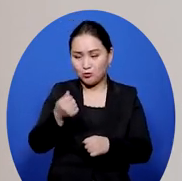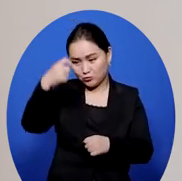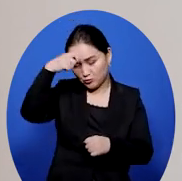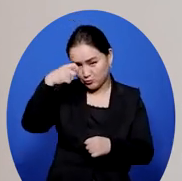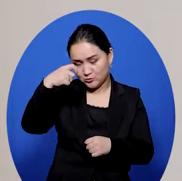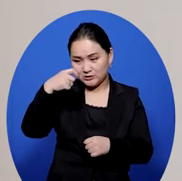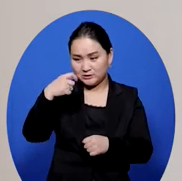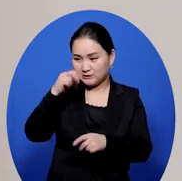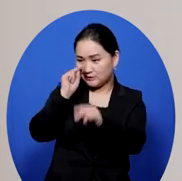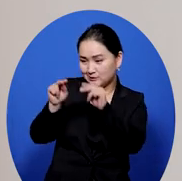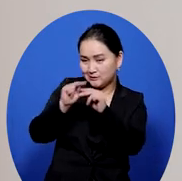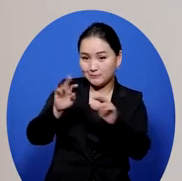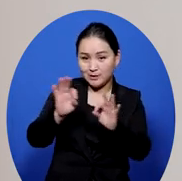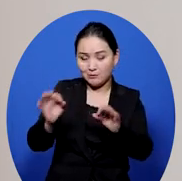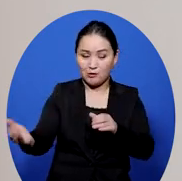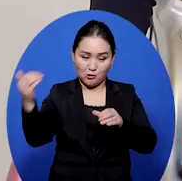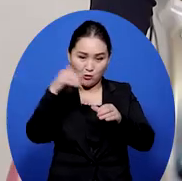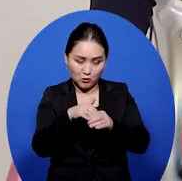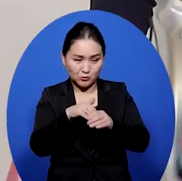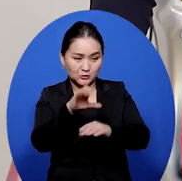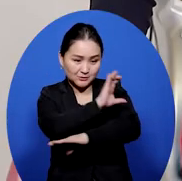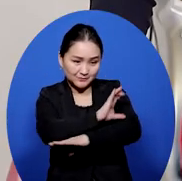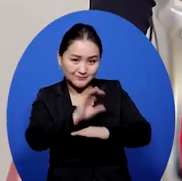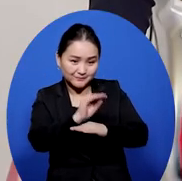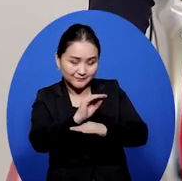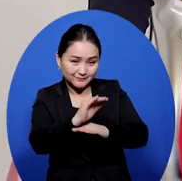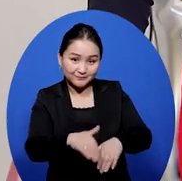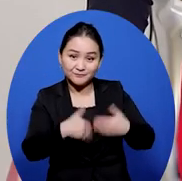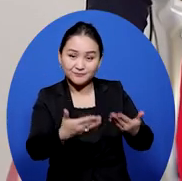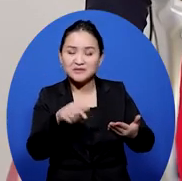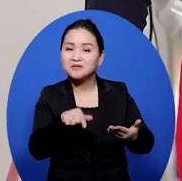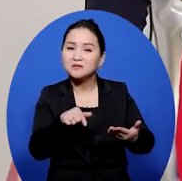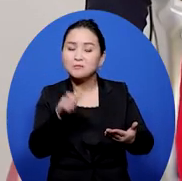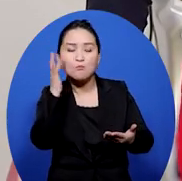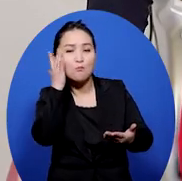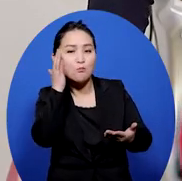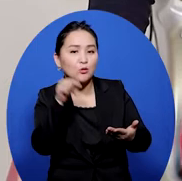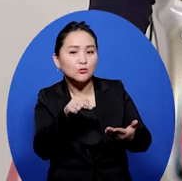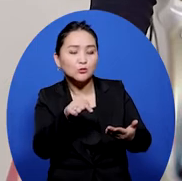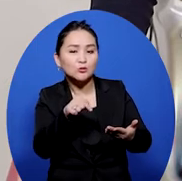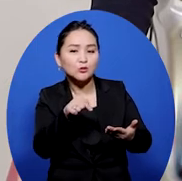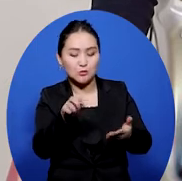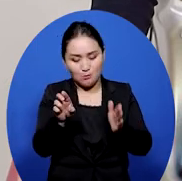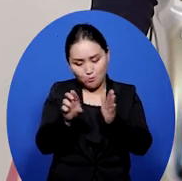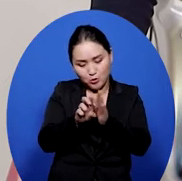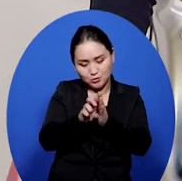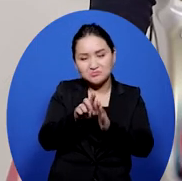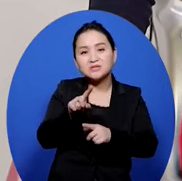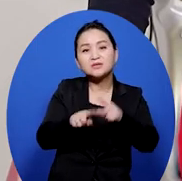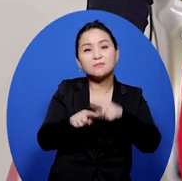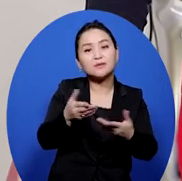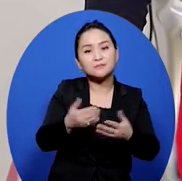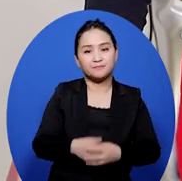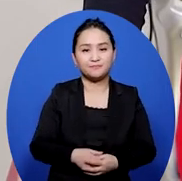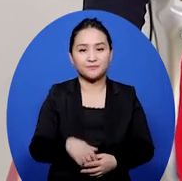мөнгө шалгуур гихгүүгээр ингээд аваад сургаад өгж байгаа энэ нөхцөл байдал, энэ бодлого, энэ танд олгосон боломж юм